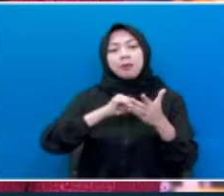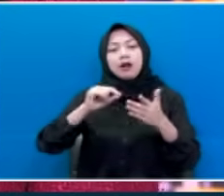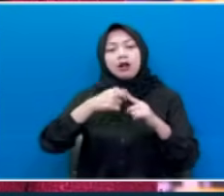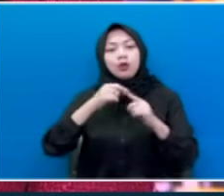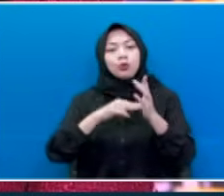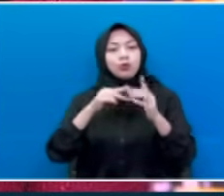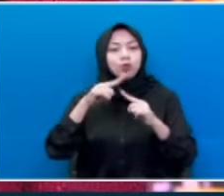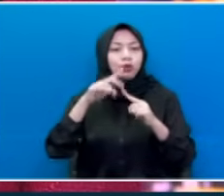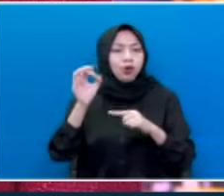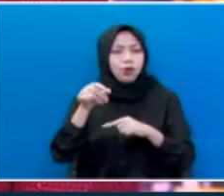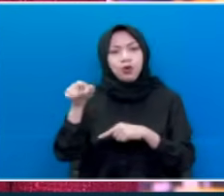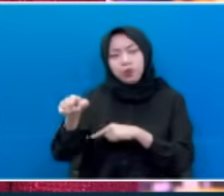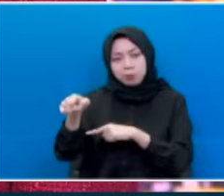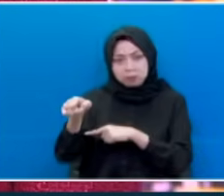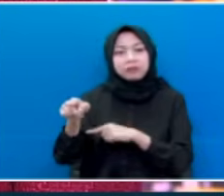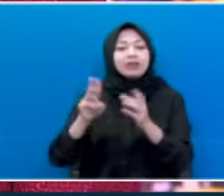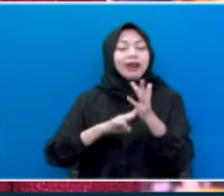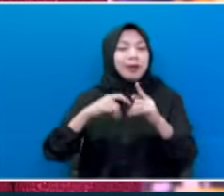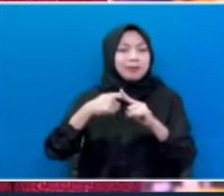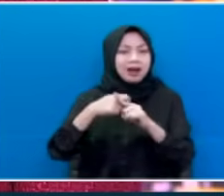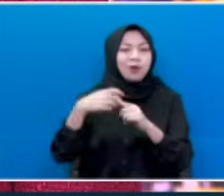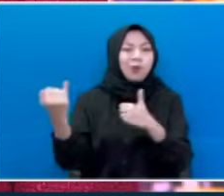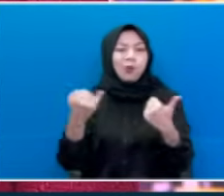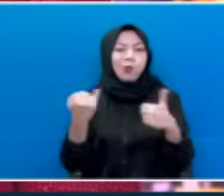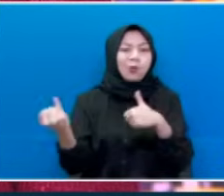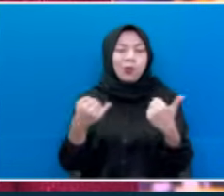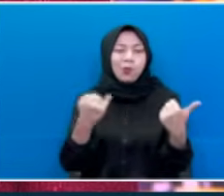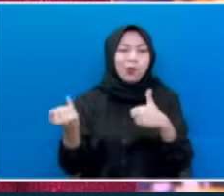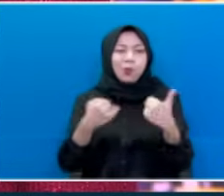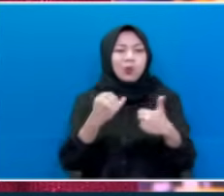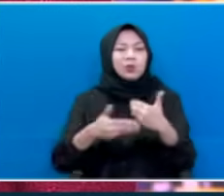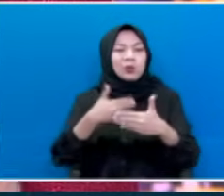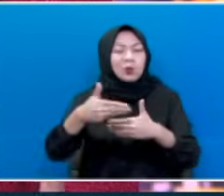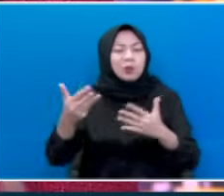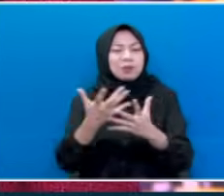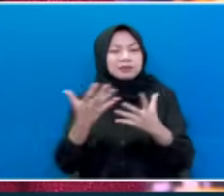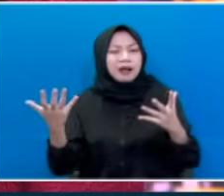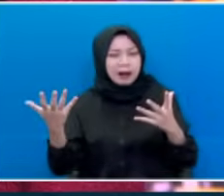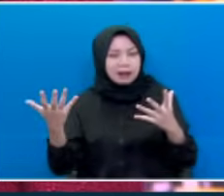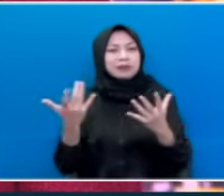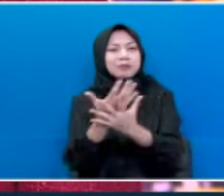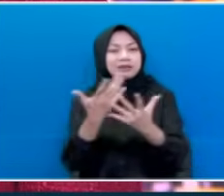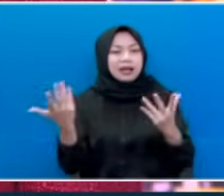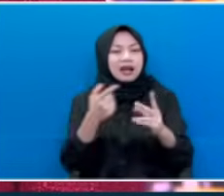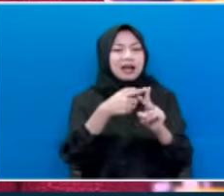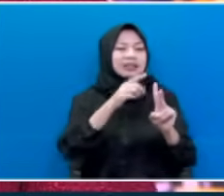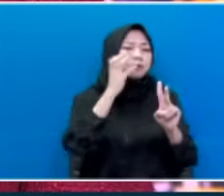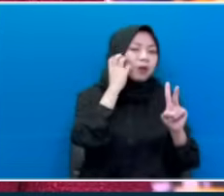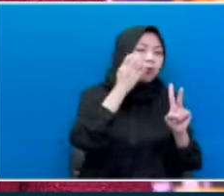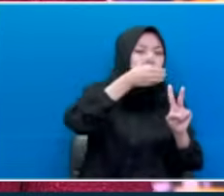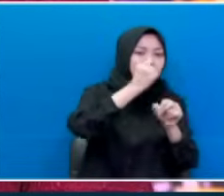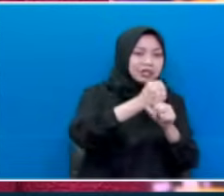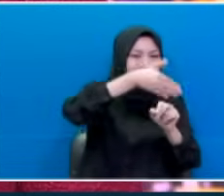polumik yang kemudian berlanjut di Mahkamah Konstitusi ini dinilai memunculkan sentimen yang negatif di kalangan masyarakat khususnya terhadap pasangan